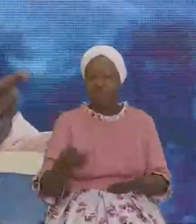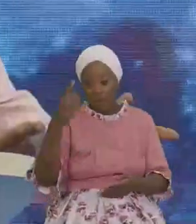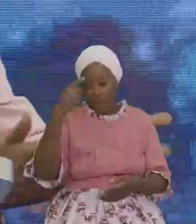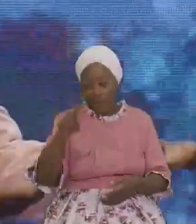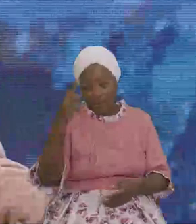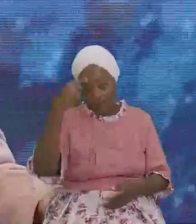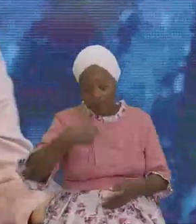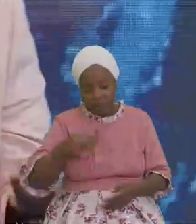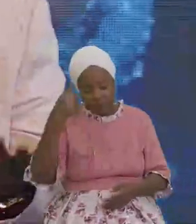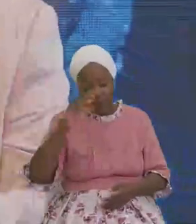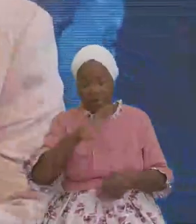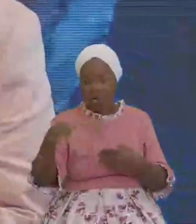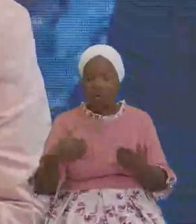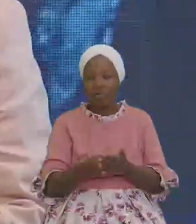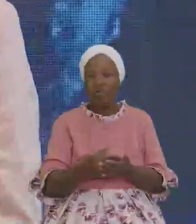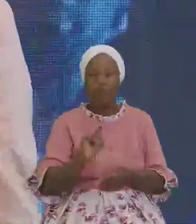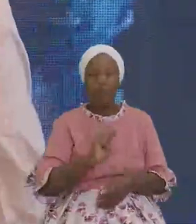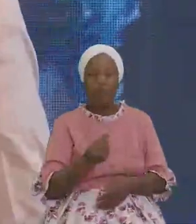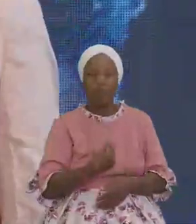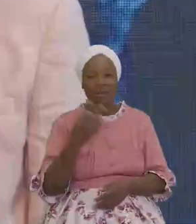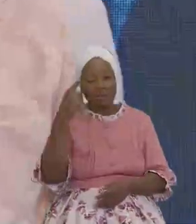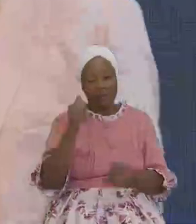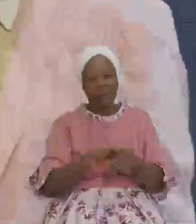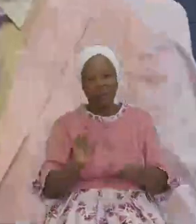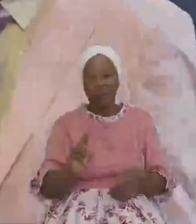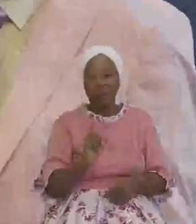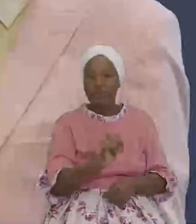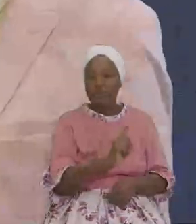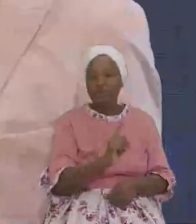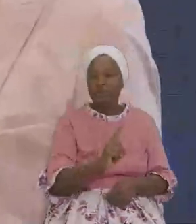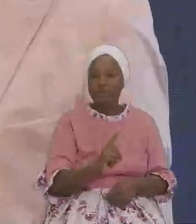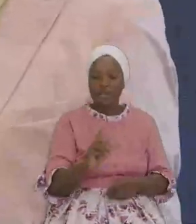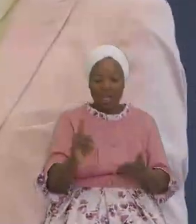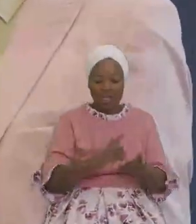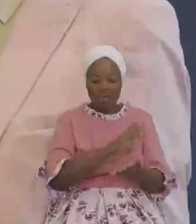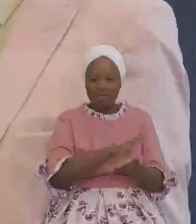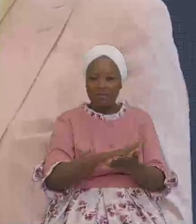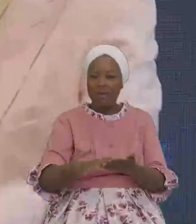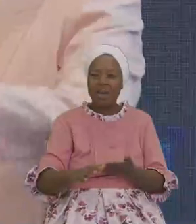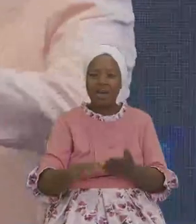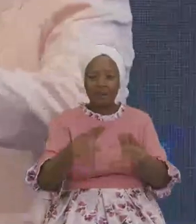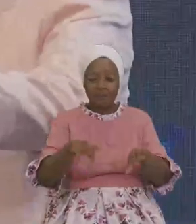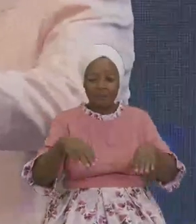Christ a fait la provision pour toi, pour nous et pour tout le monde.